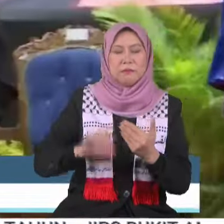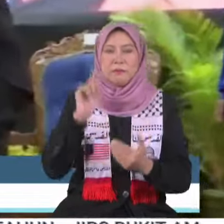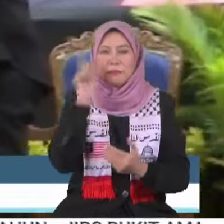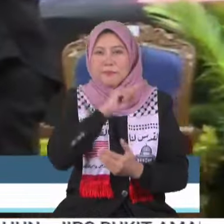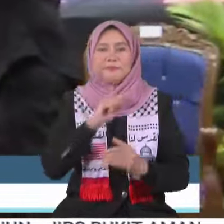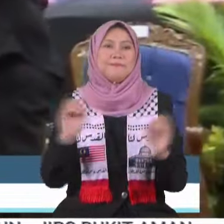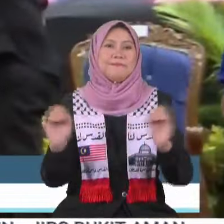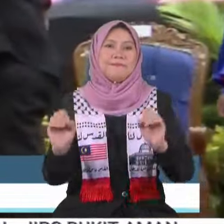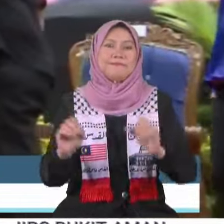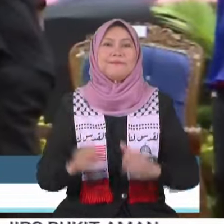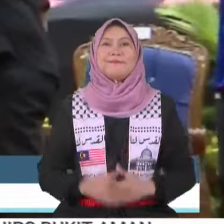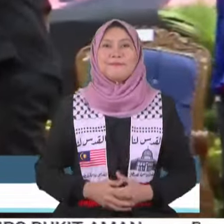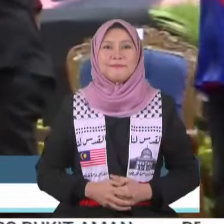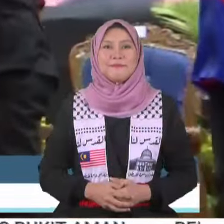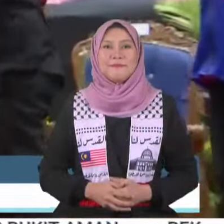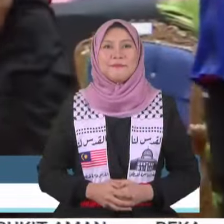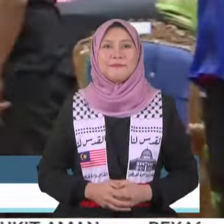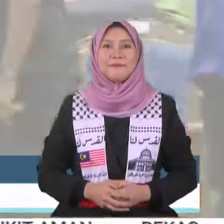serius.